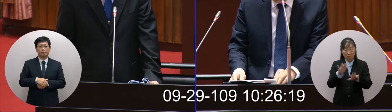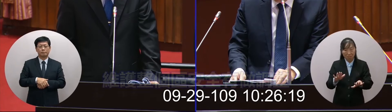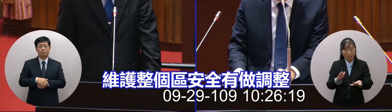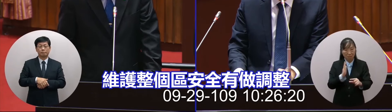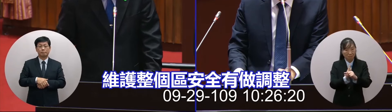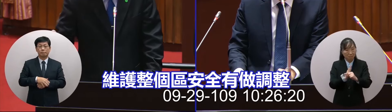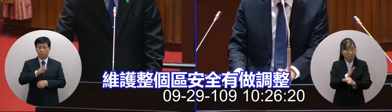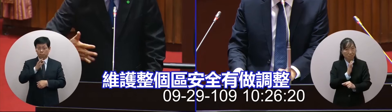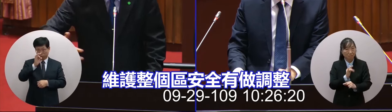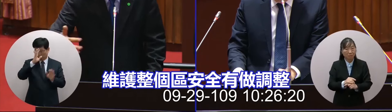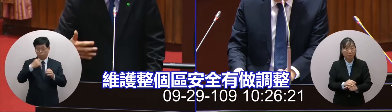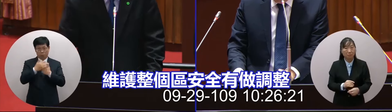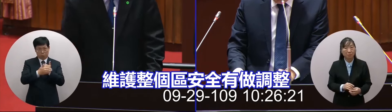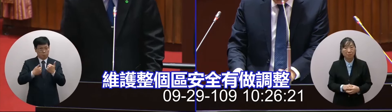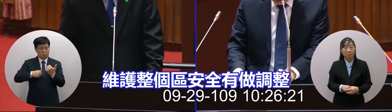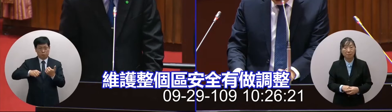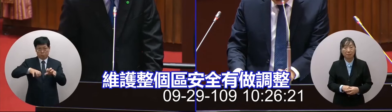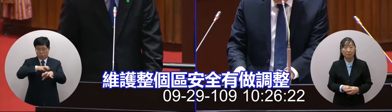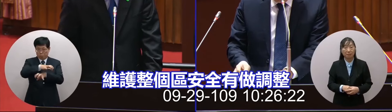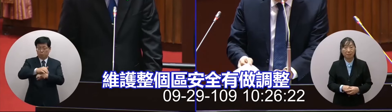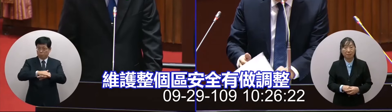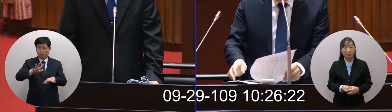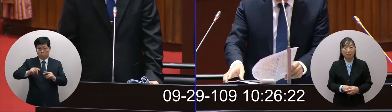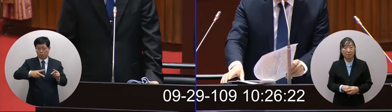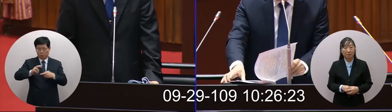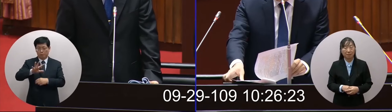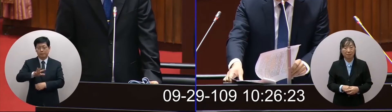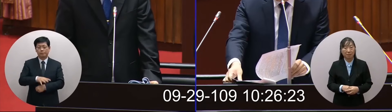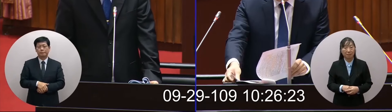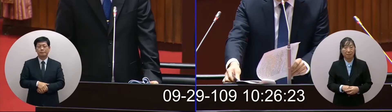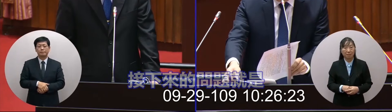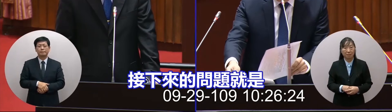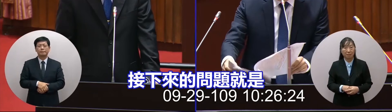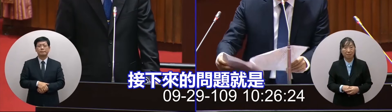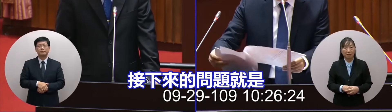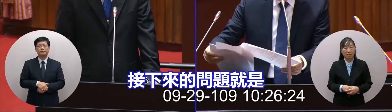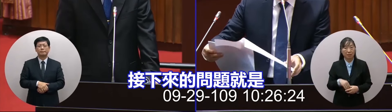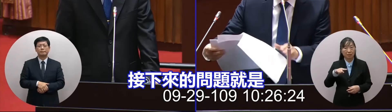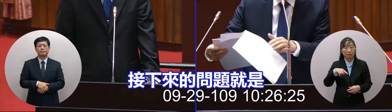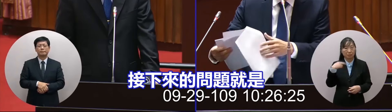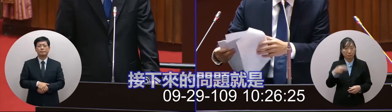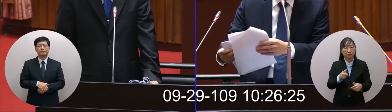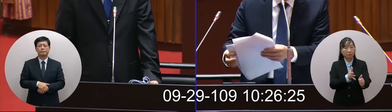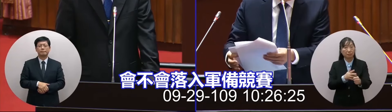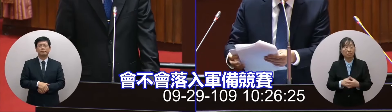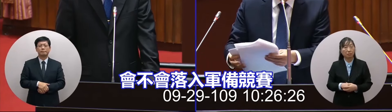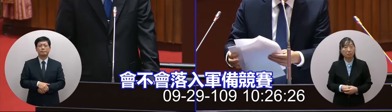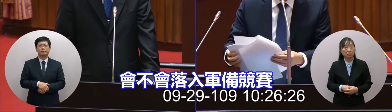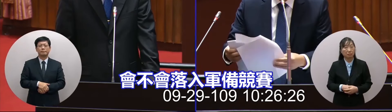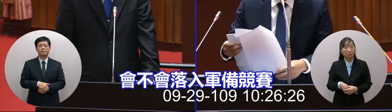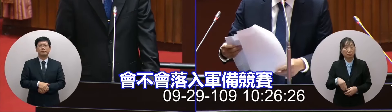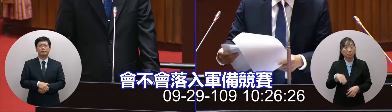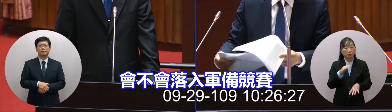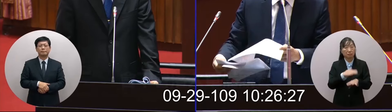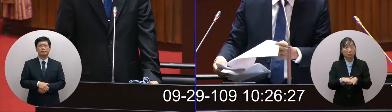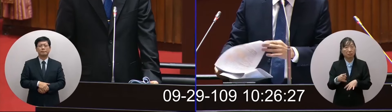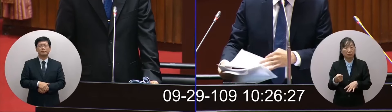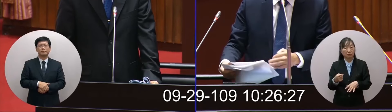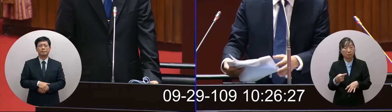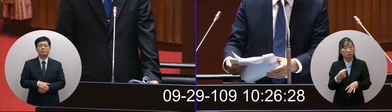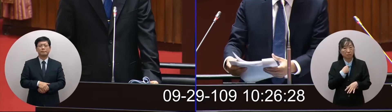的， 对不对？也要维护整个区域的安全，有做调整。 那接下来的问题就是，会不会落入军备竞